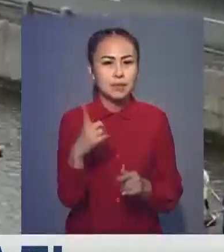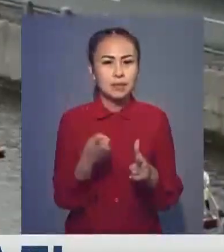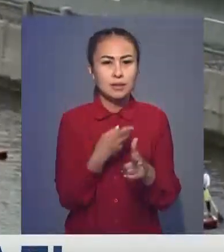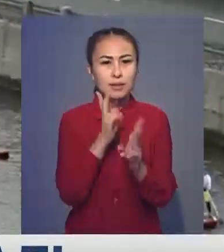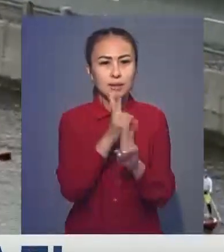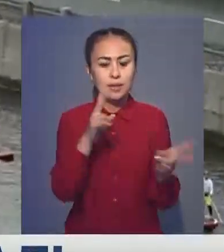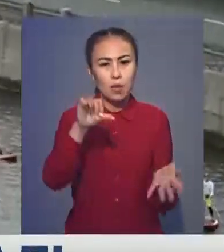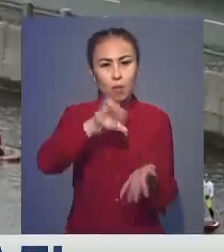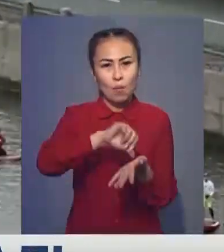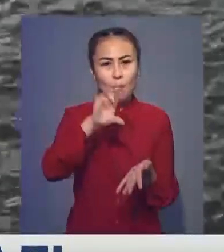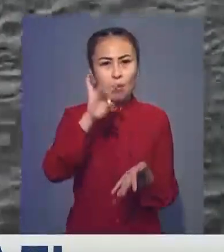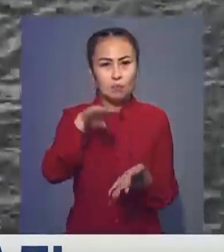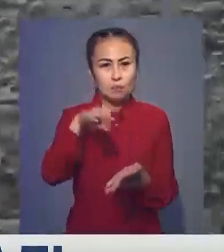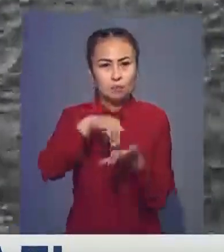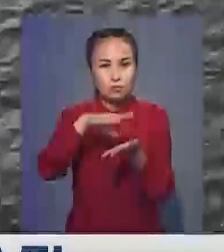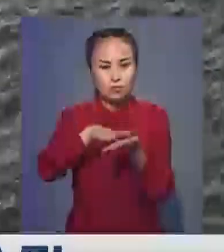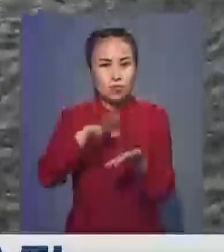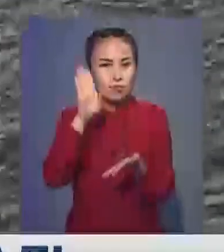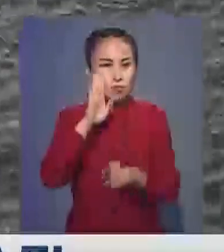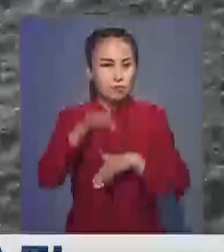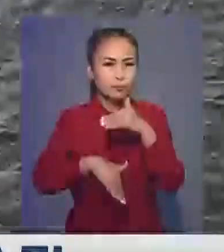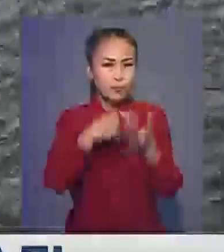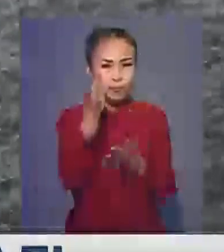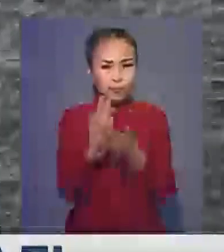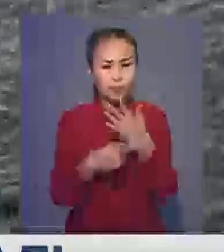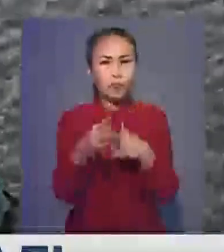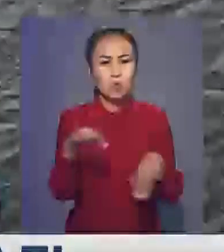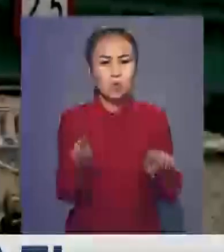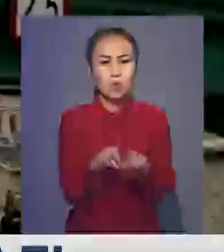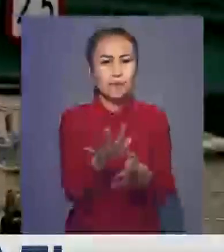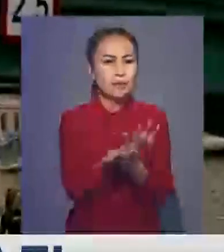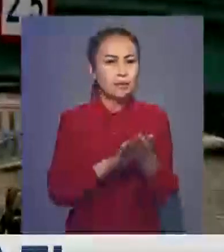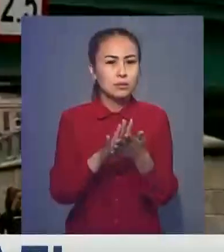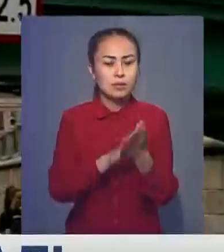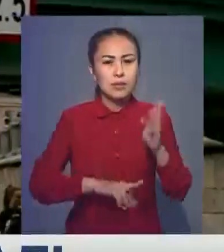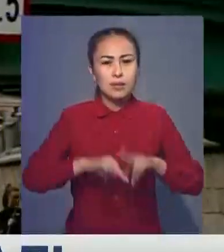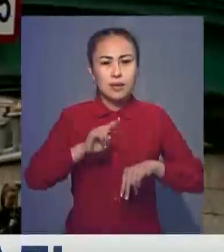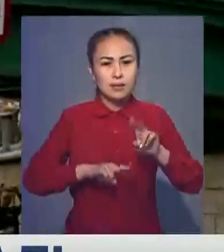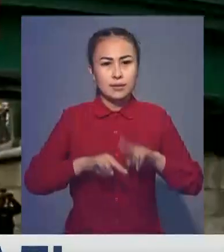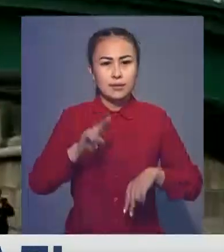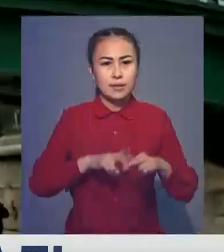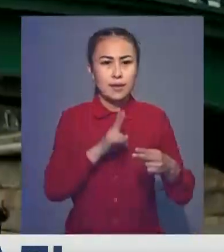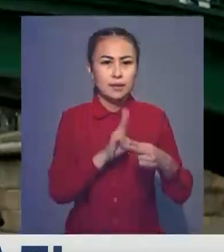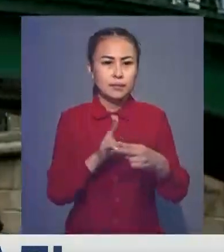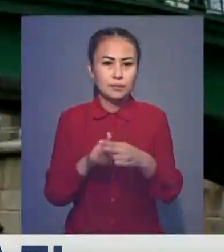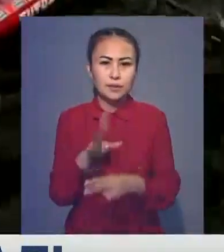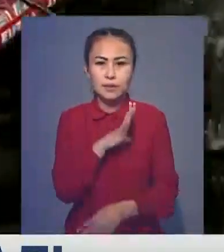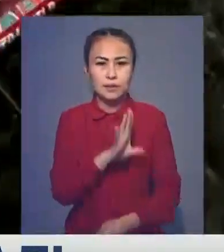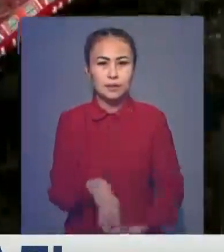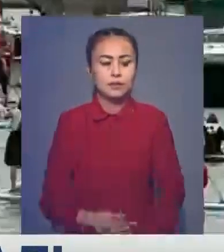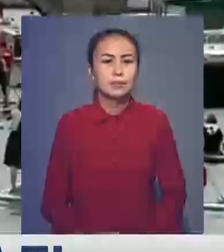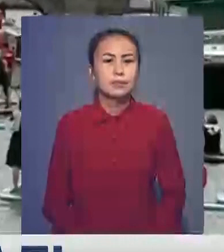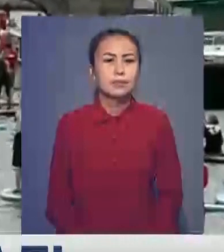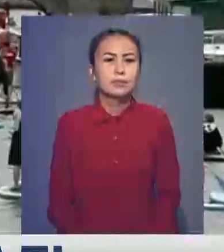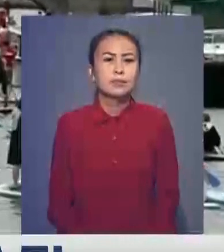кейбір қатысушылар бордтың үстінен суға бірнеше мәрте құлаған. Десе де ешқайсының көңіл күйлеріне әсер етпеген көрінеді.